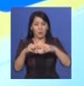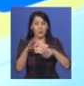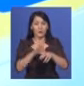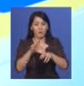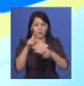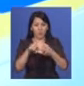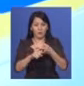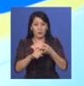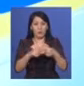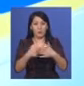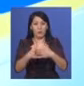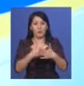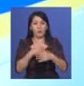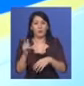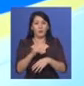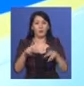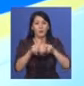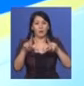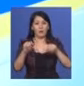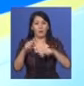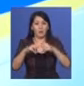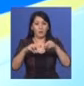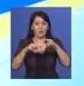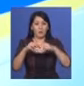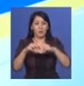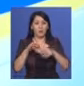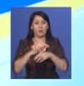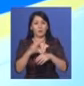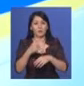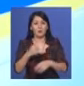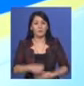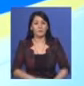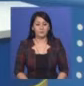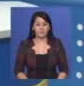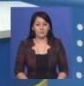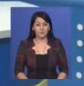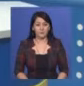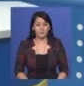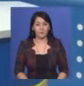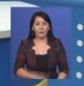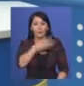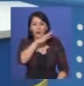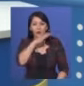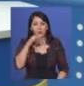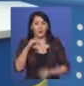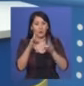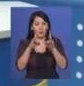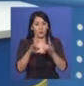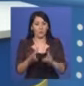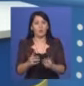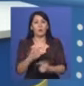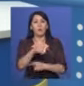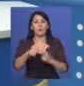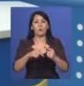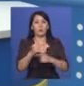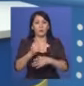жұқпалы аурулардың алдын алу және бақылау емханаларының құрылысына қаржы бөлінетінін жеткізді. Ең көп зардап шеккен